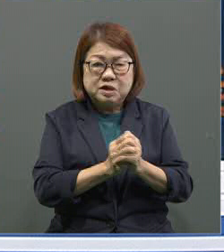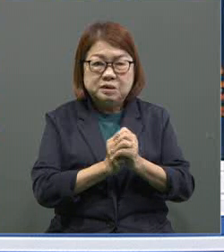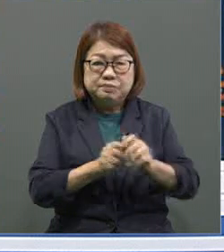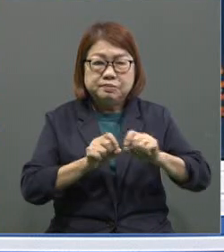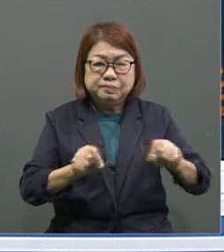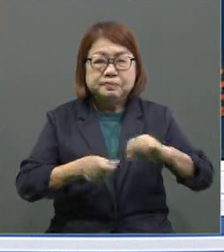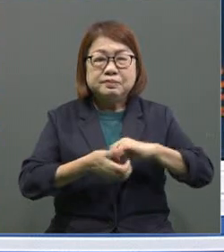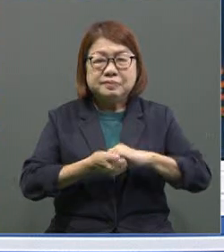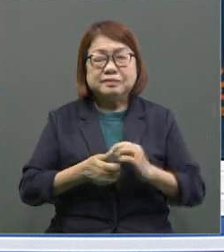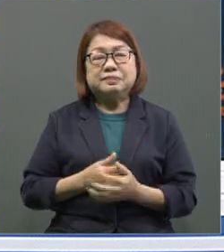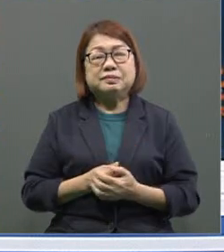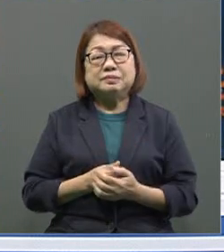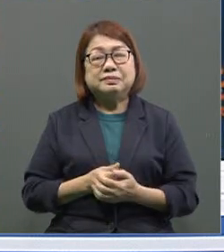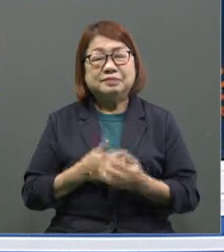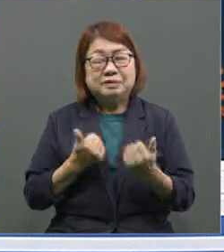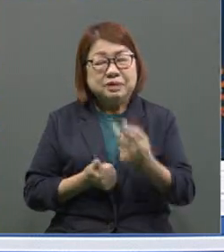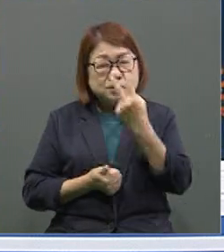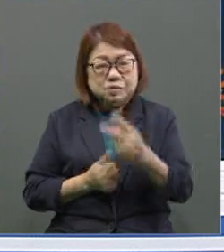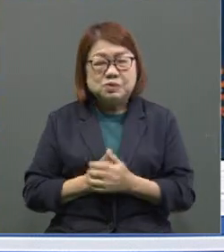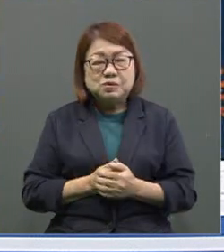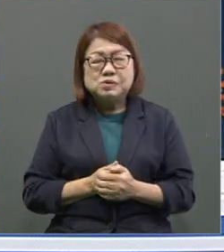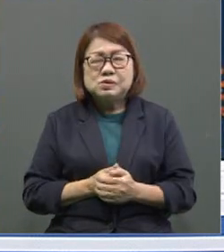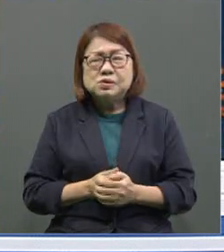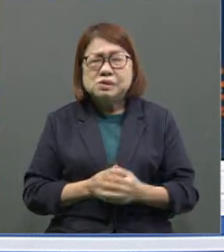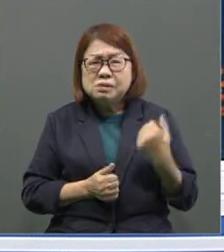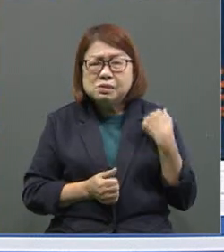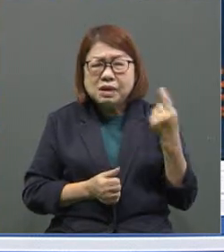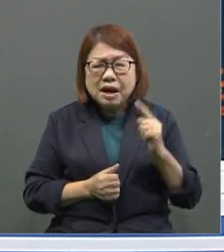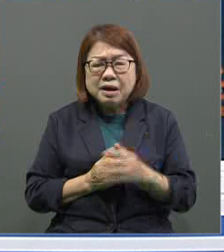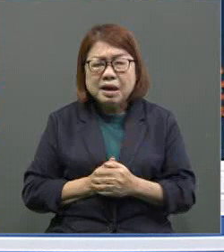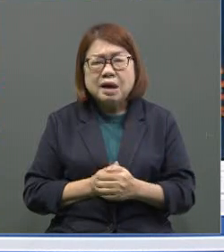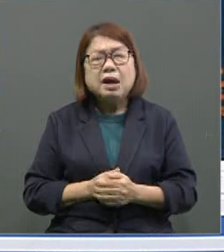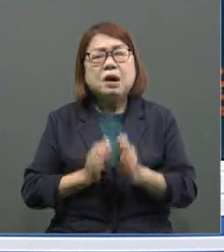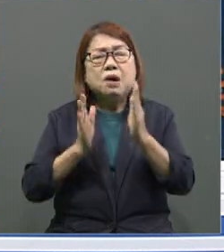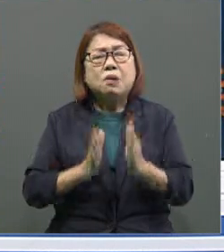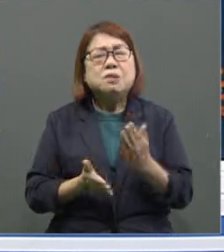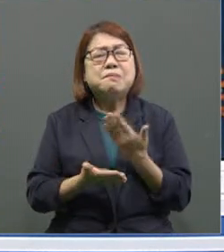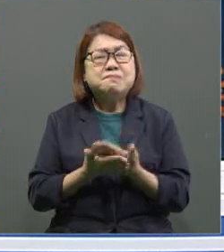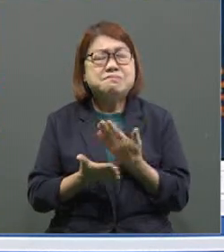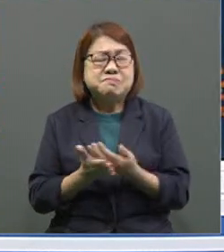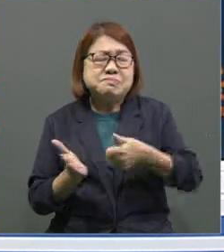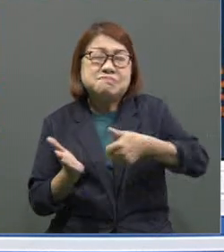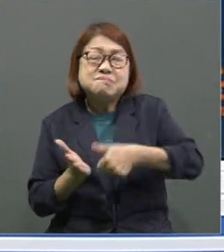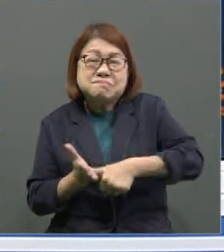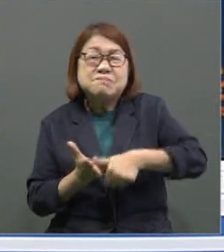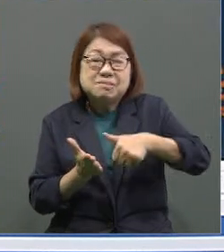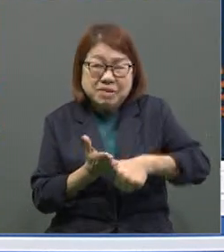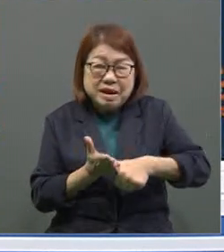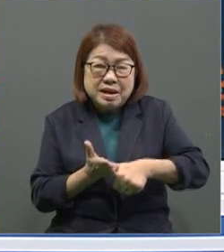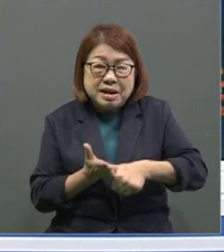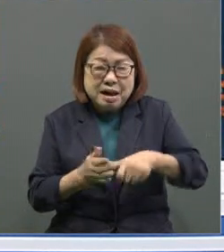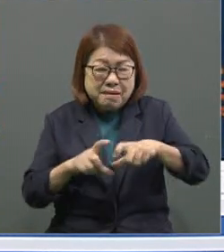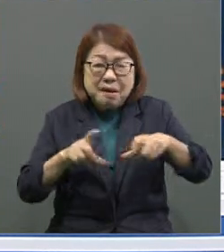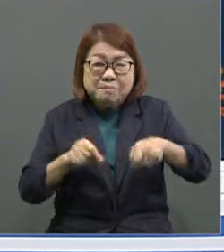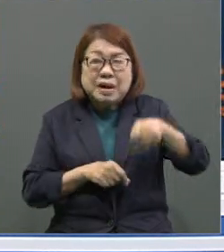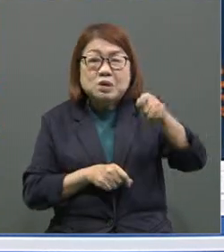ทีนี้มาดูเรื่องของคนมีเครดิตกันหน่อยคนมีเครดิตในที่นี้คือมีหนี้หรือว่ามีบัตรเครดิต